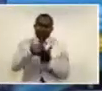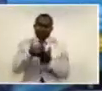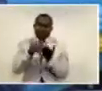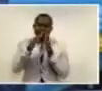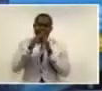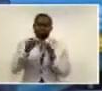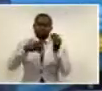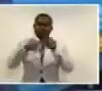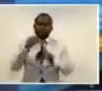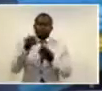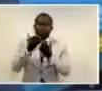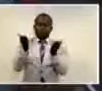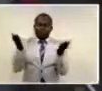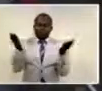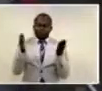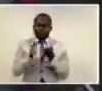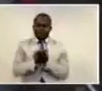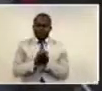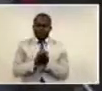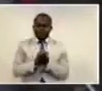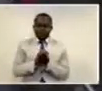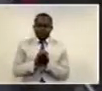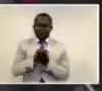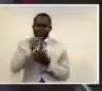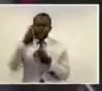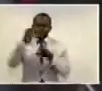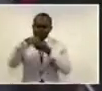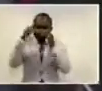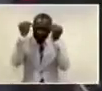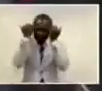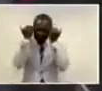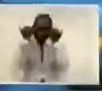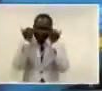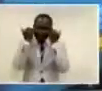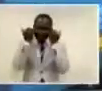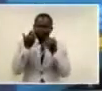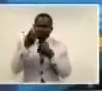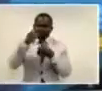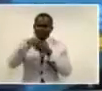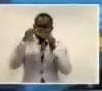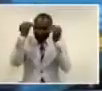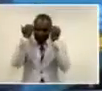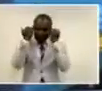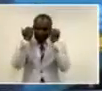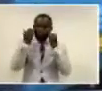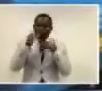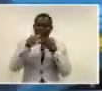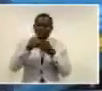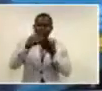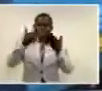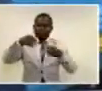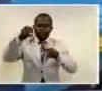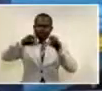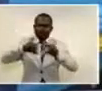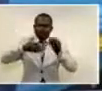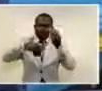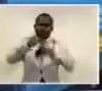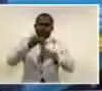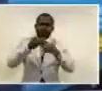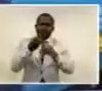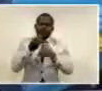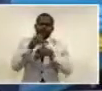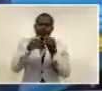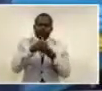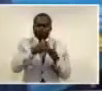inzu yarayigurishije ndi hanze. Ntabwo mwabigejeje mu butabera? Twabigejeje mu butabera, ariko yaje kurangirisha urubanza inzu arayigurisha n'amafaranga